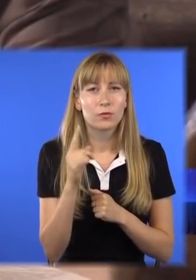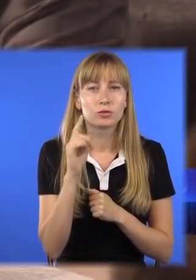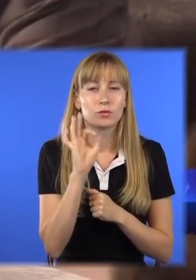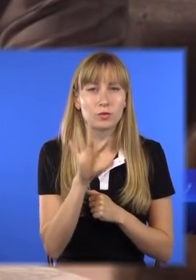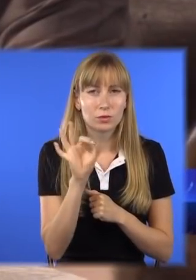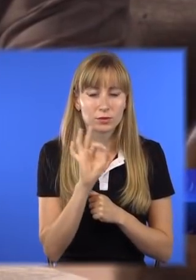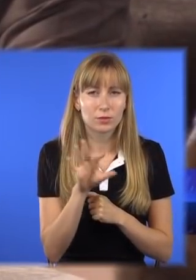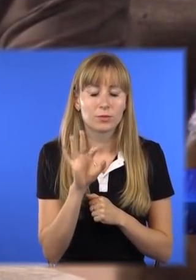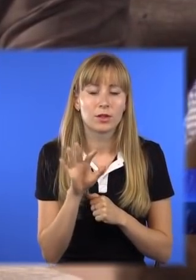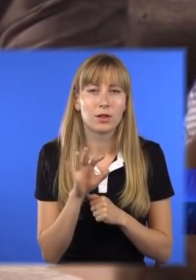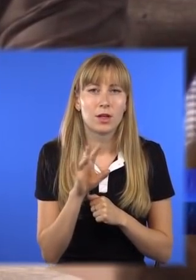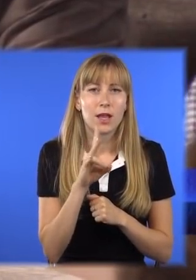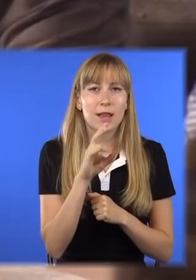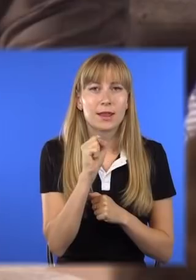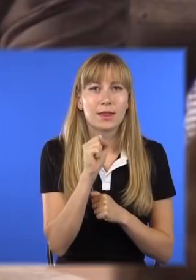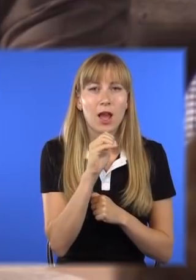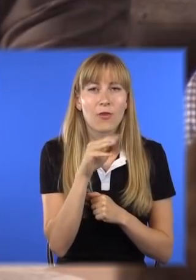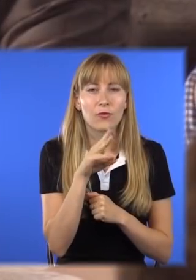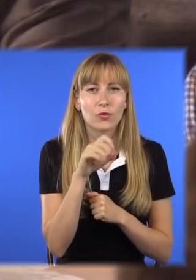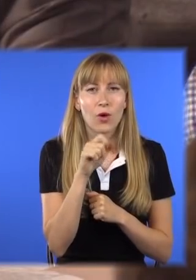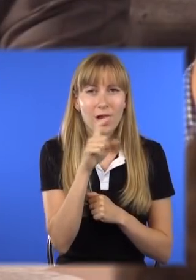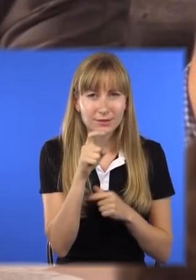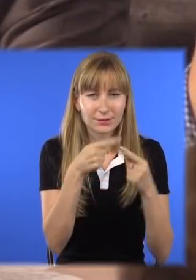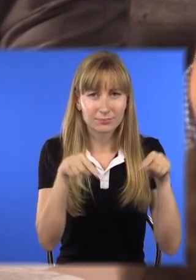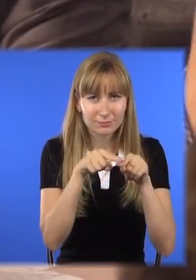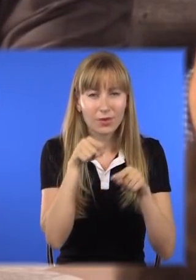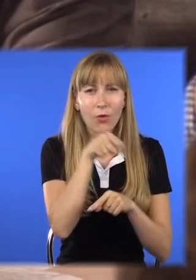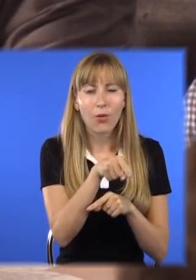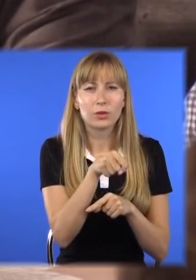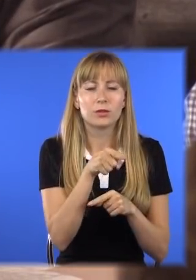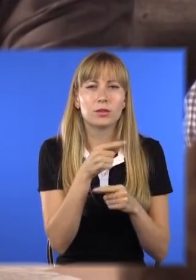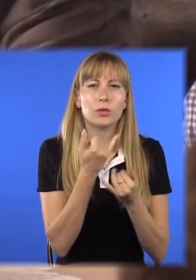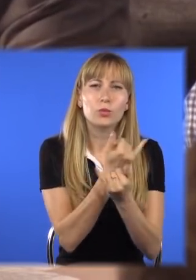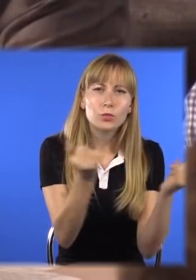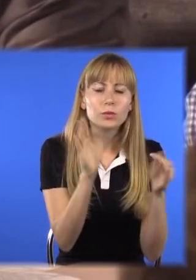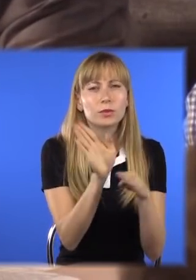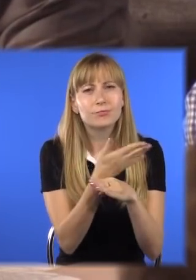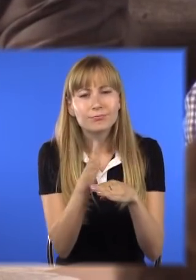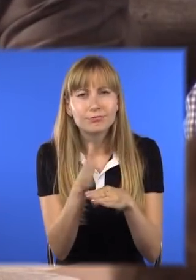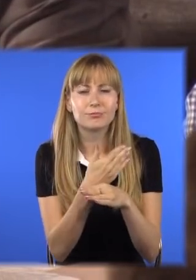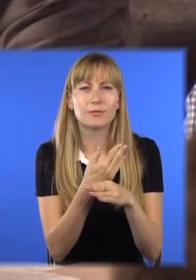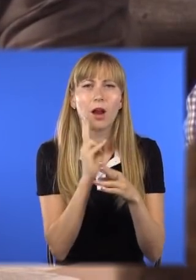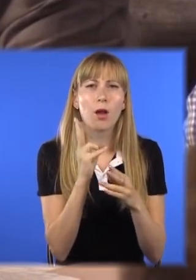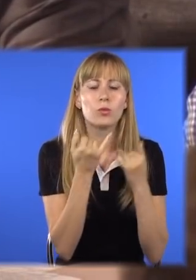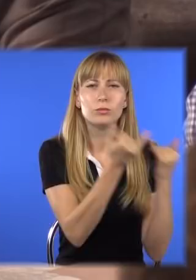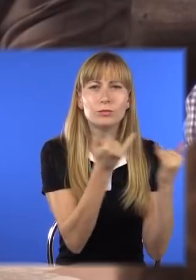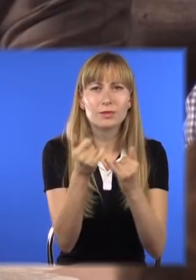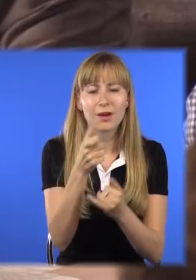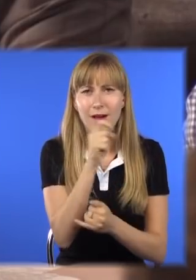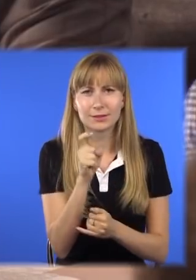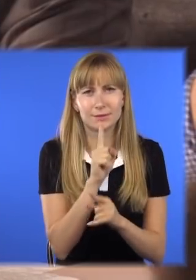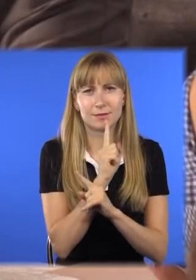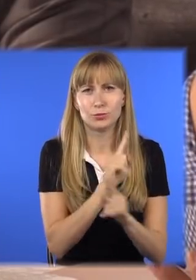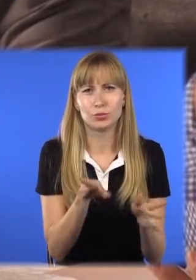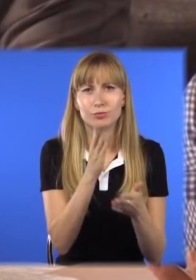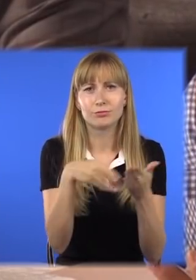не буде повноважень виділяти, визначати, надавати газові номінації. Як воно